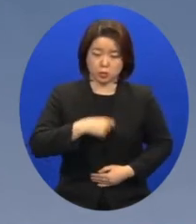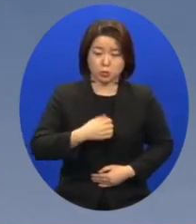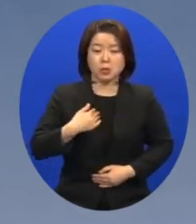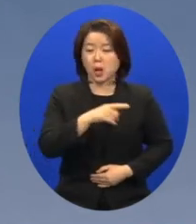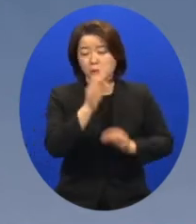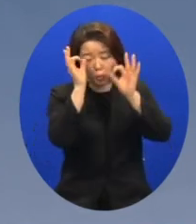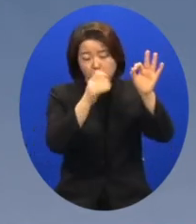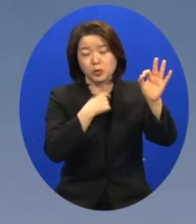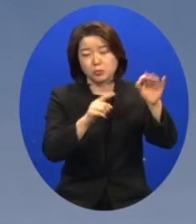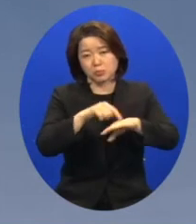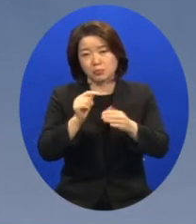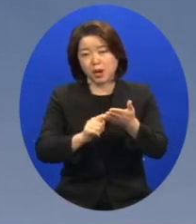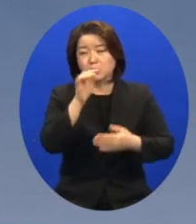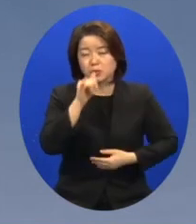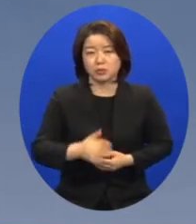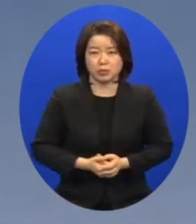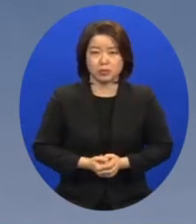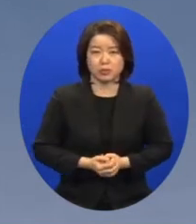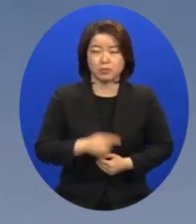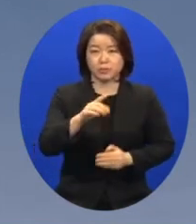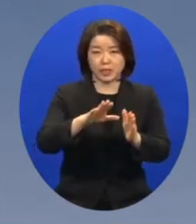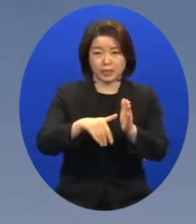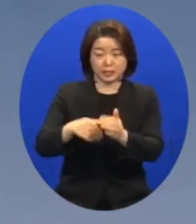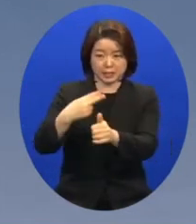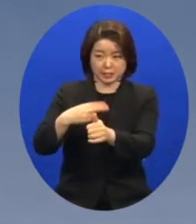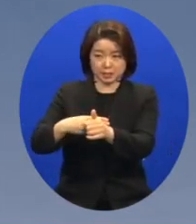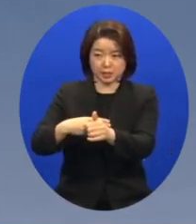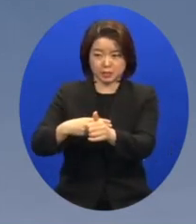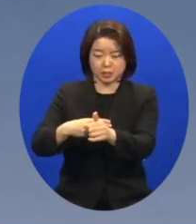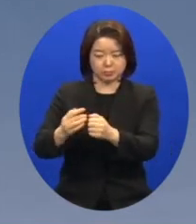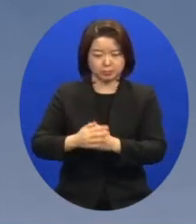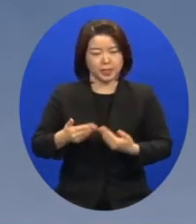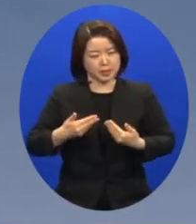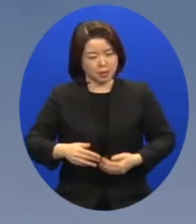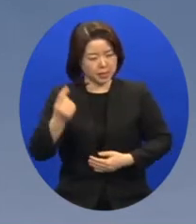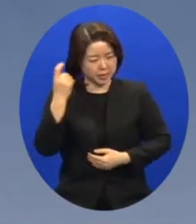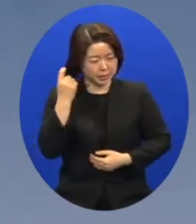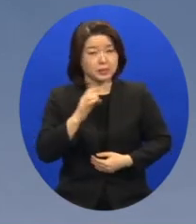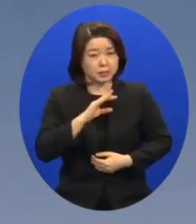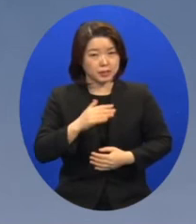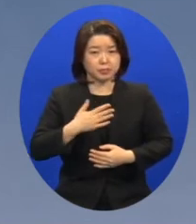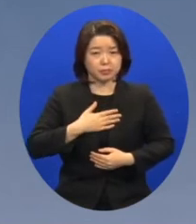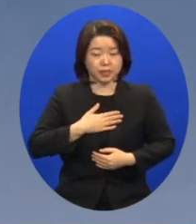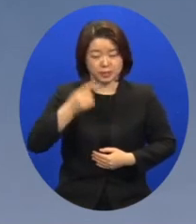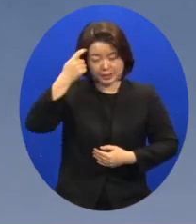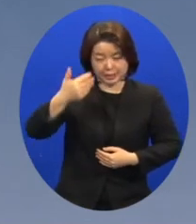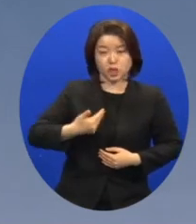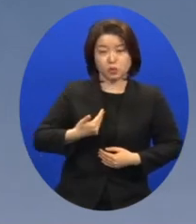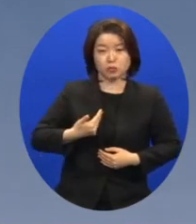싶었습니다 그때 그 선생님의 그 이야기를 가만히 들으시더니 저에게 질문을